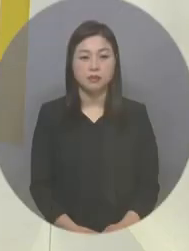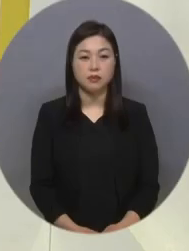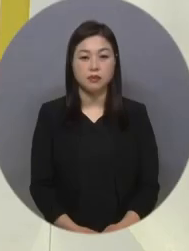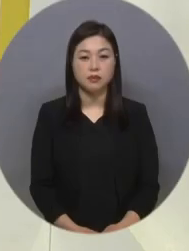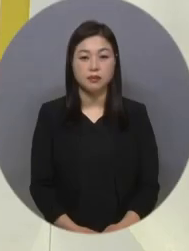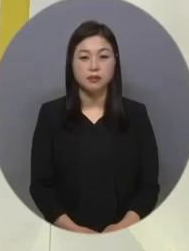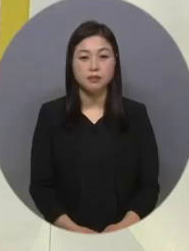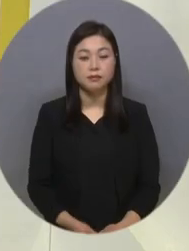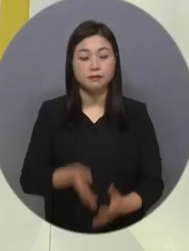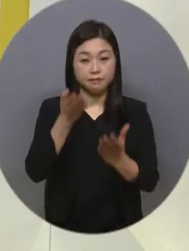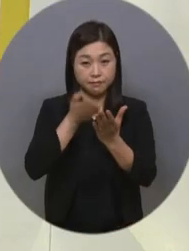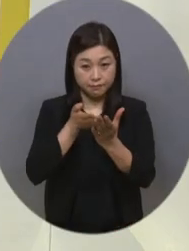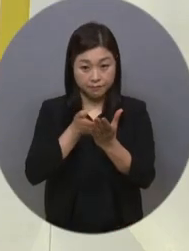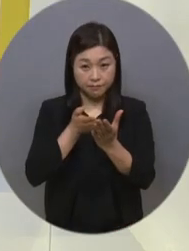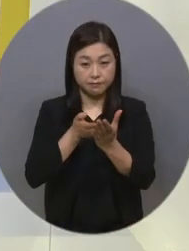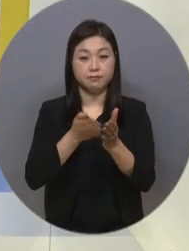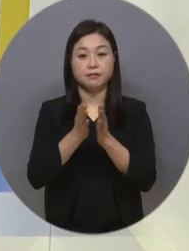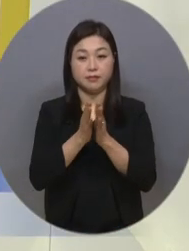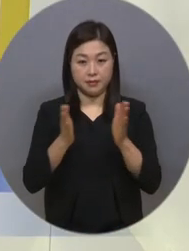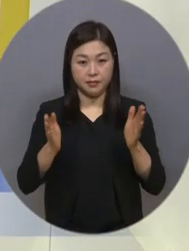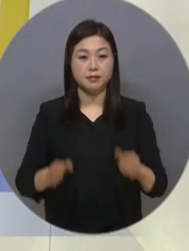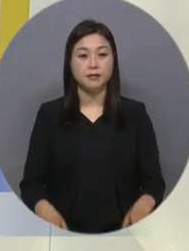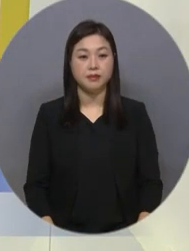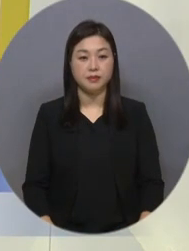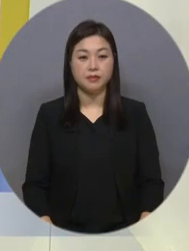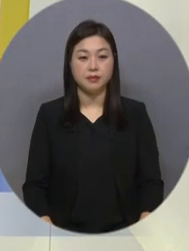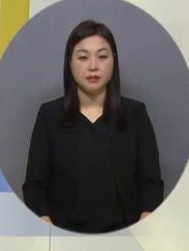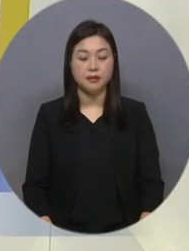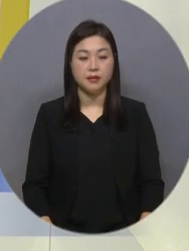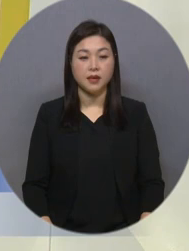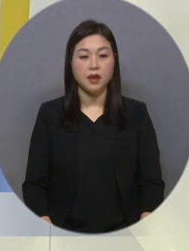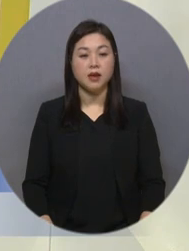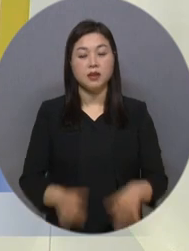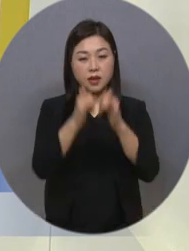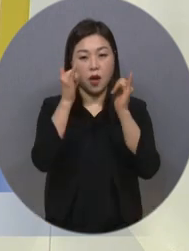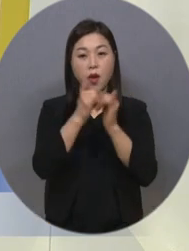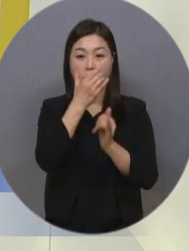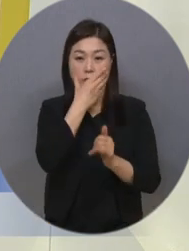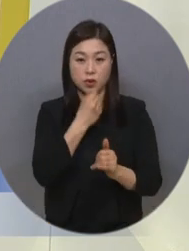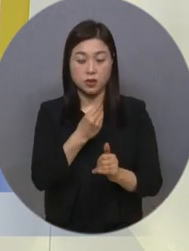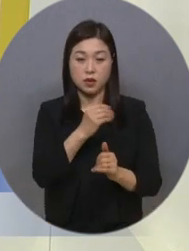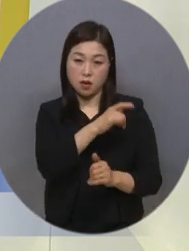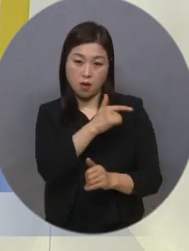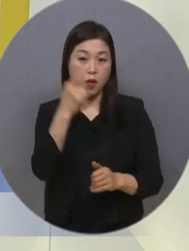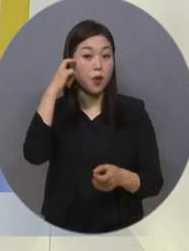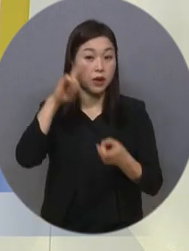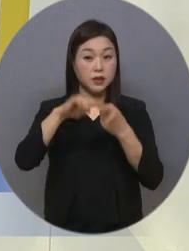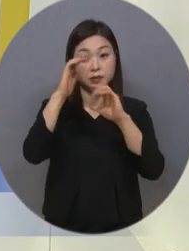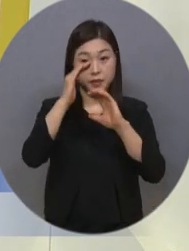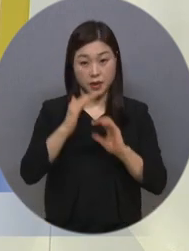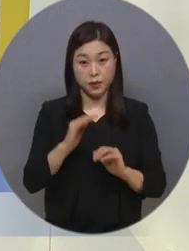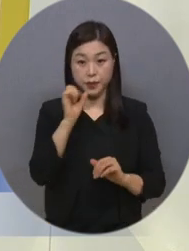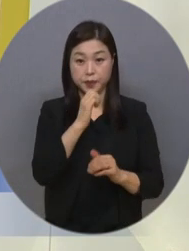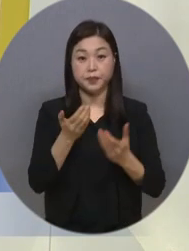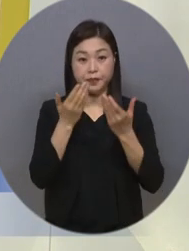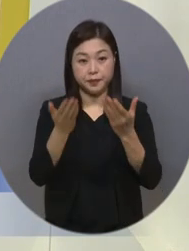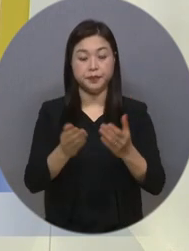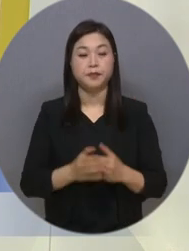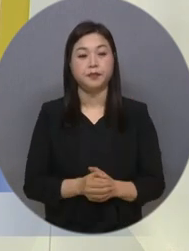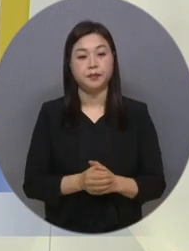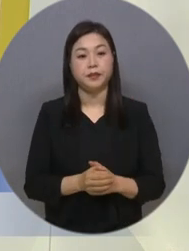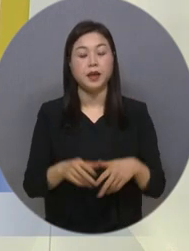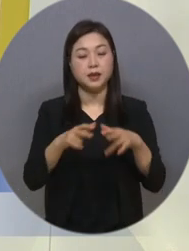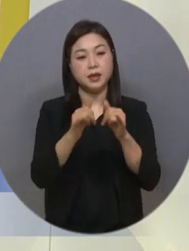웰페어 뉴스 브리핑 박정인입니다. 웰페어 뉴스와 함께 사회복지계 이슈를 만나봅니다. 첫 번째 기사입니다.